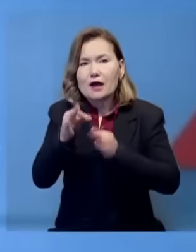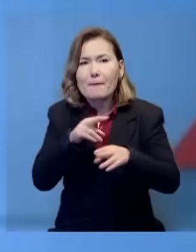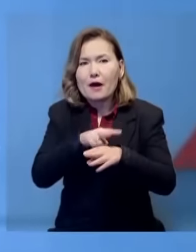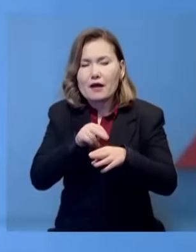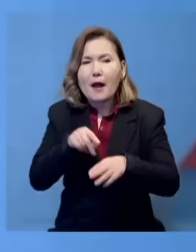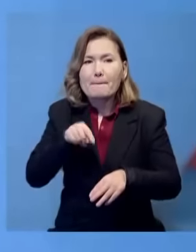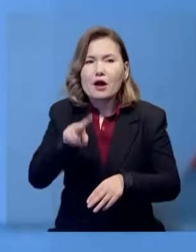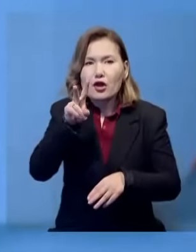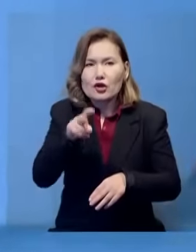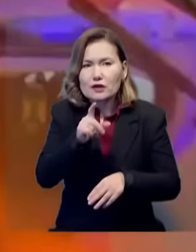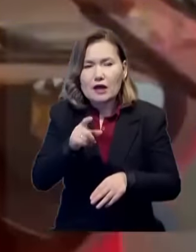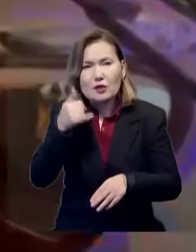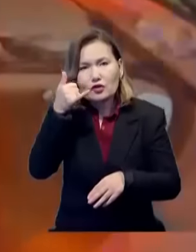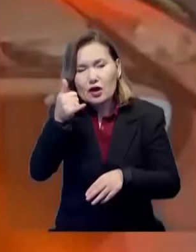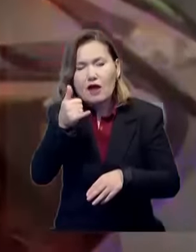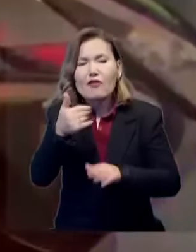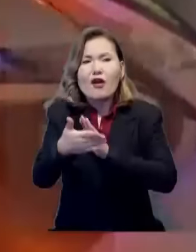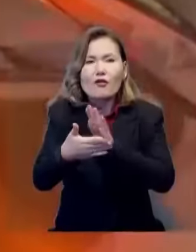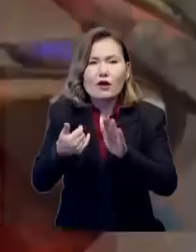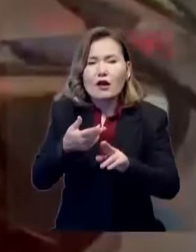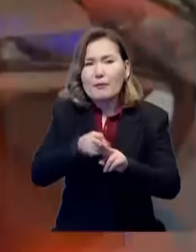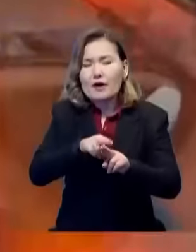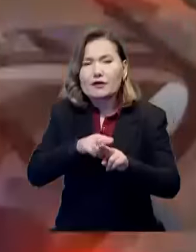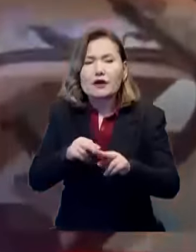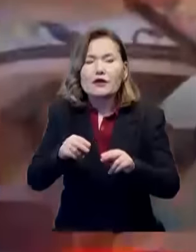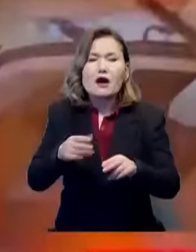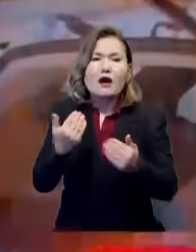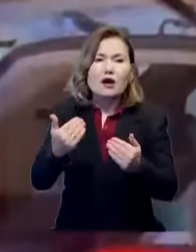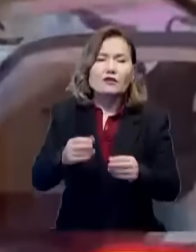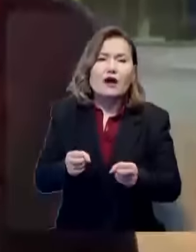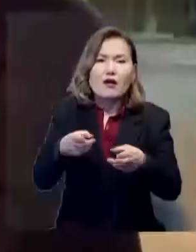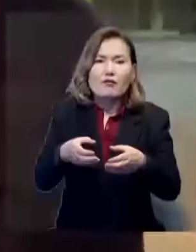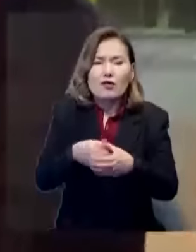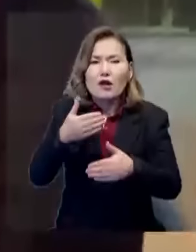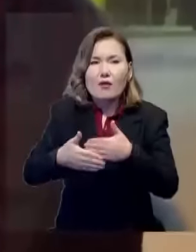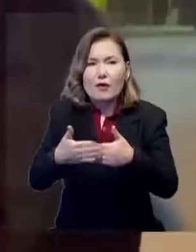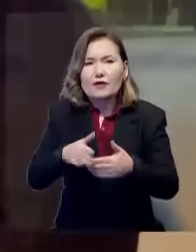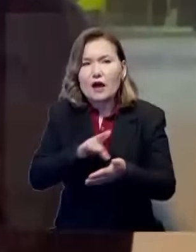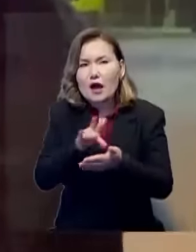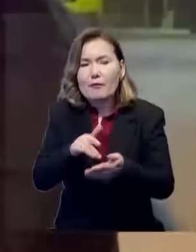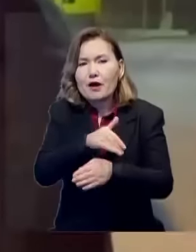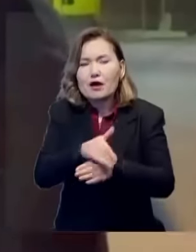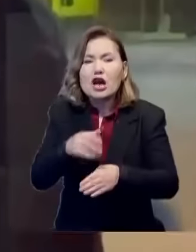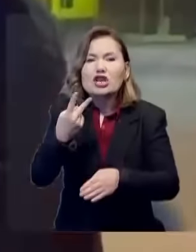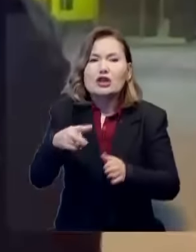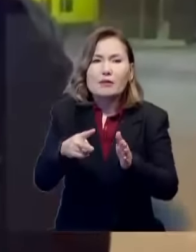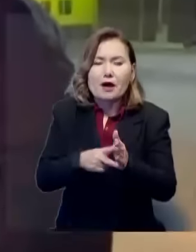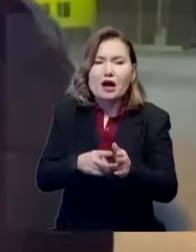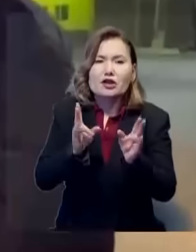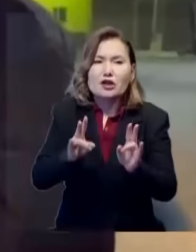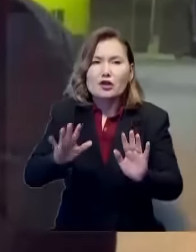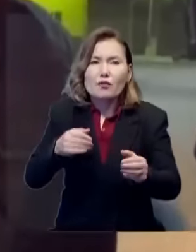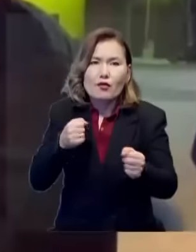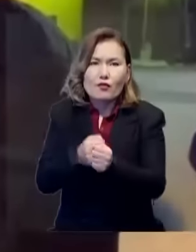1200-ден астам қоңырау түсті. Тұрғындардың басым бөлігі тыныштықты бұзғандарға қатысты шағым білдірді. Қала көшелерінде 27 жол көлік